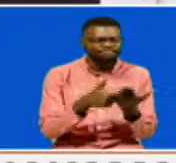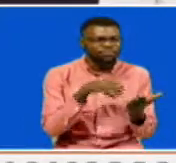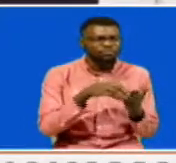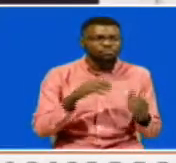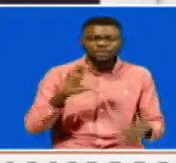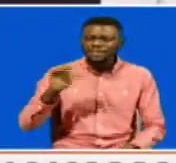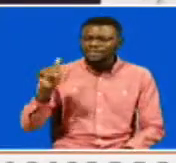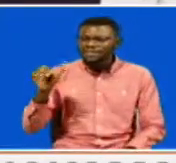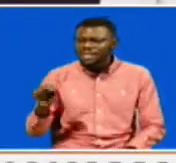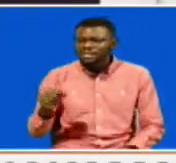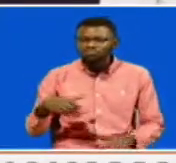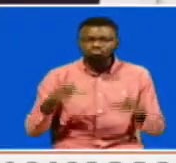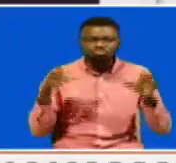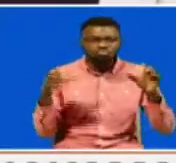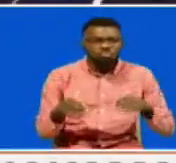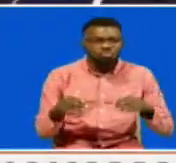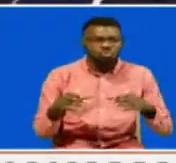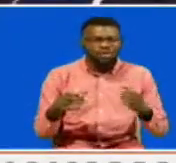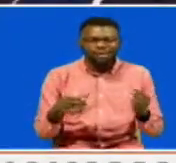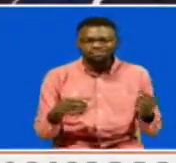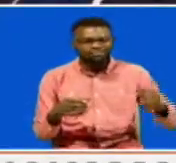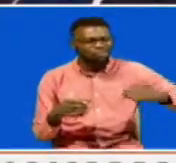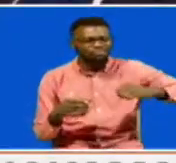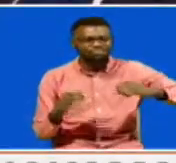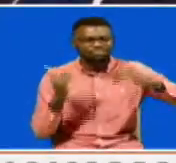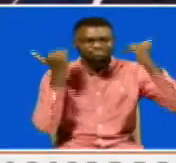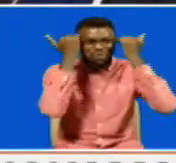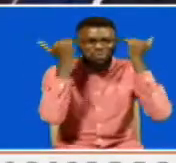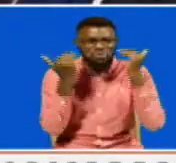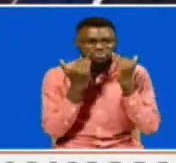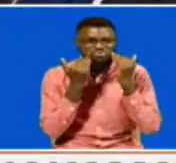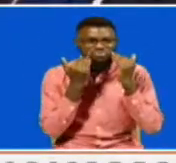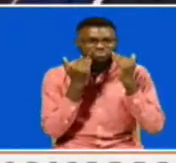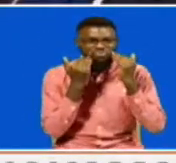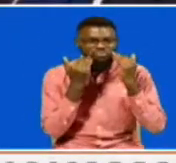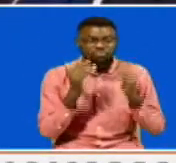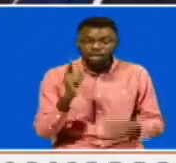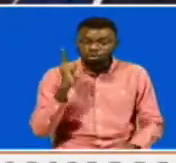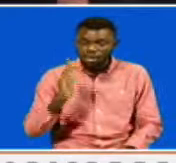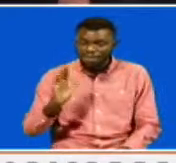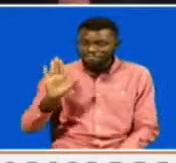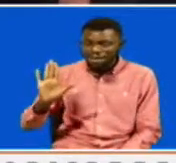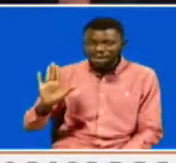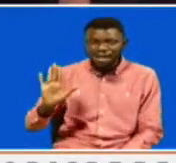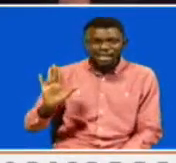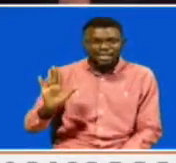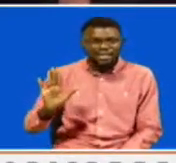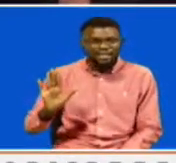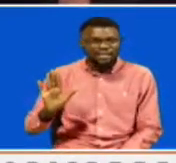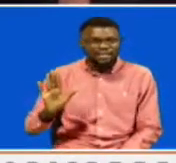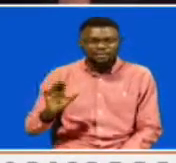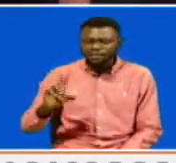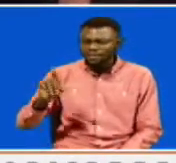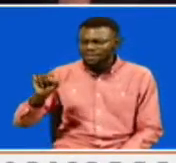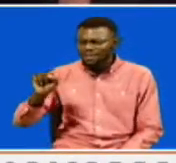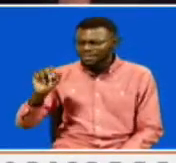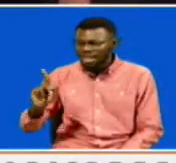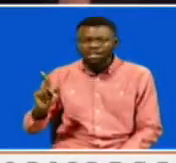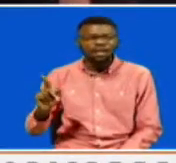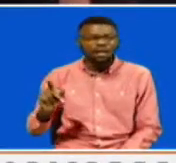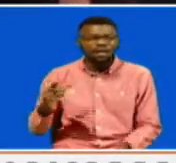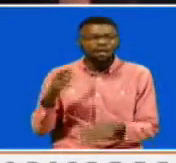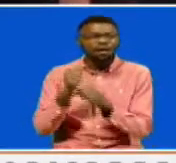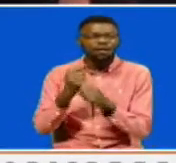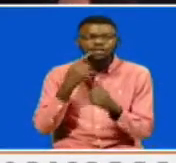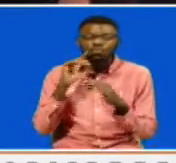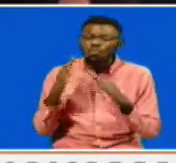hao hata hivyo wameonekana kupuuza amri ya mahakama. Kupitia wakili Dan Okemwa, chama cha mawakili LSK